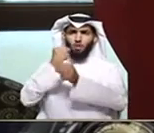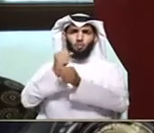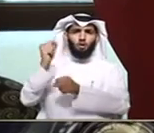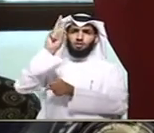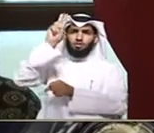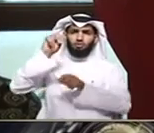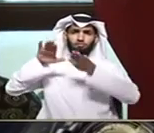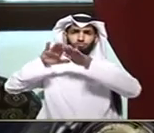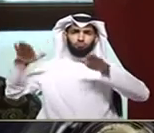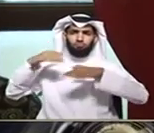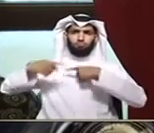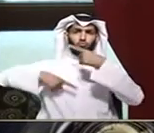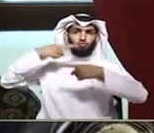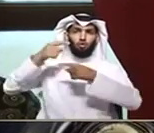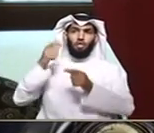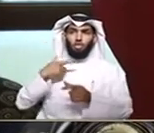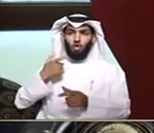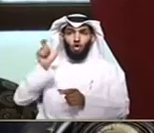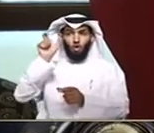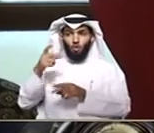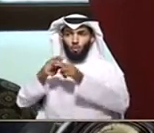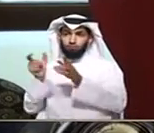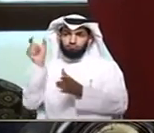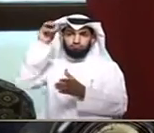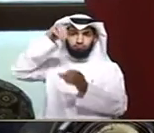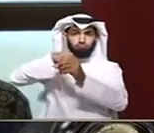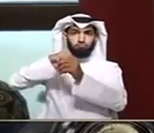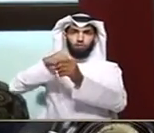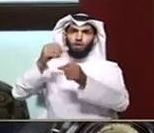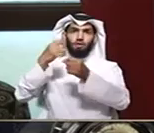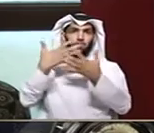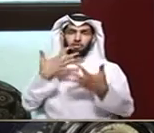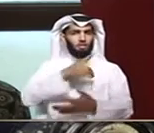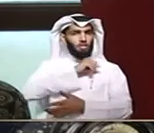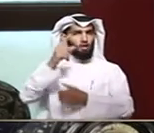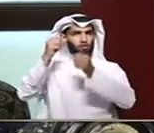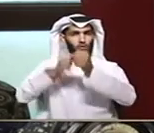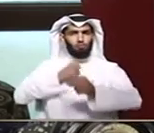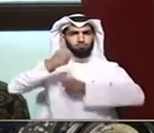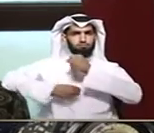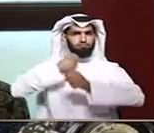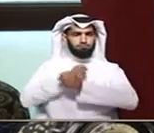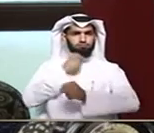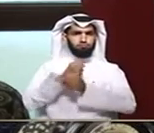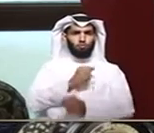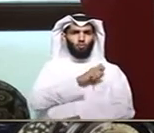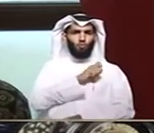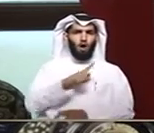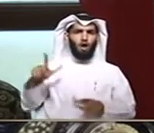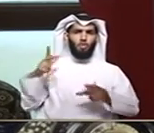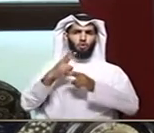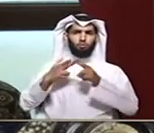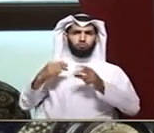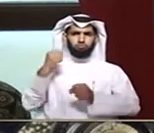تكون عضوا ليس عملا سهلا، إضافة إلى أن طاقم العاملين هناك كبير جدا، وأننا نؤكد على التعاون الكويتي الأمريكي